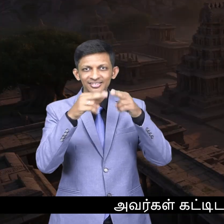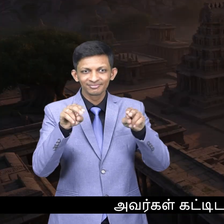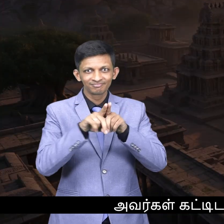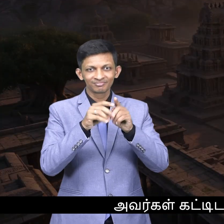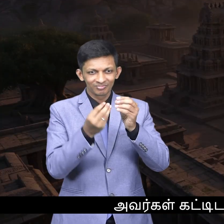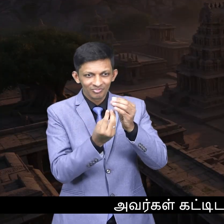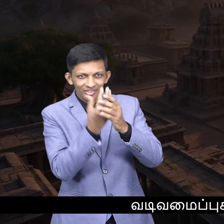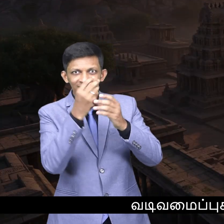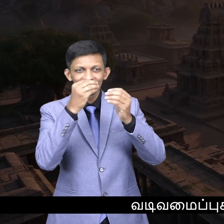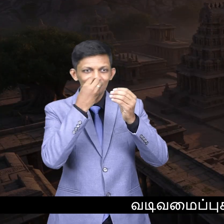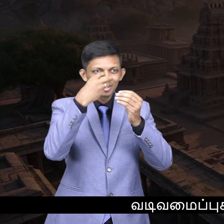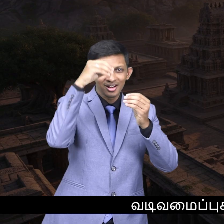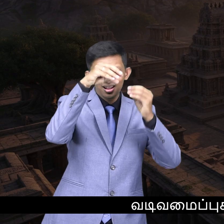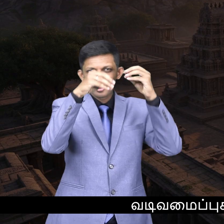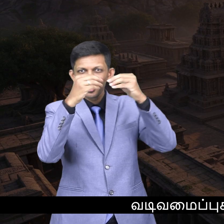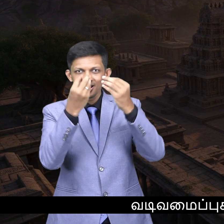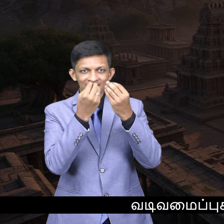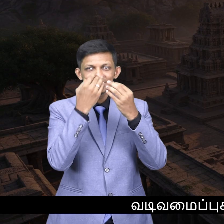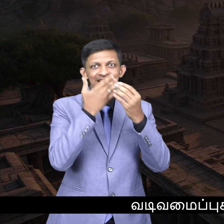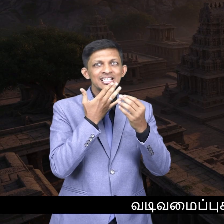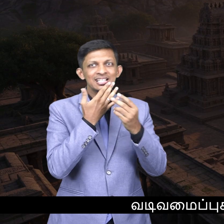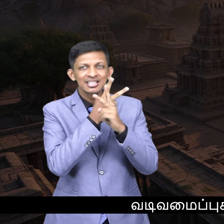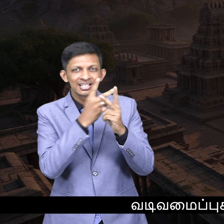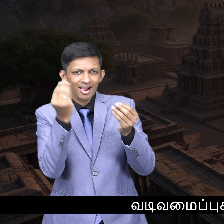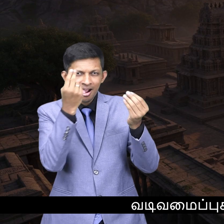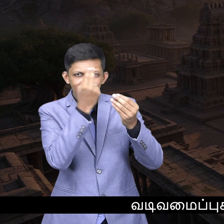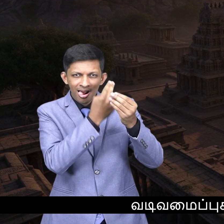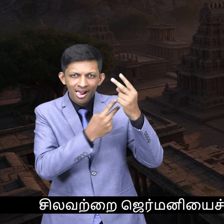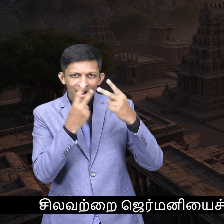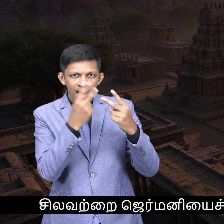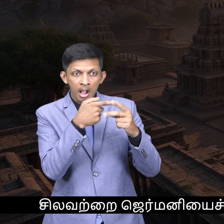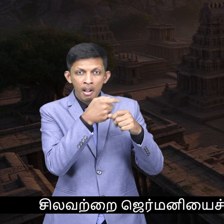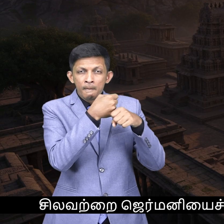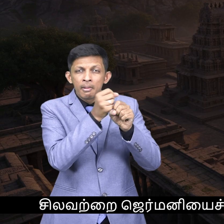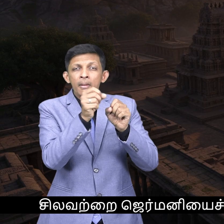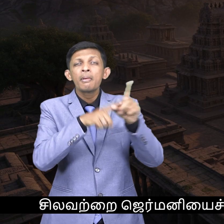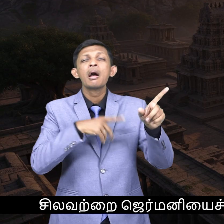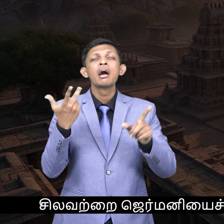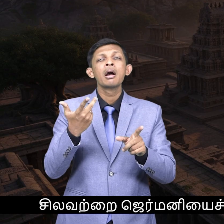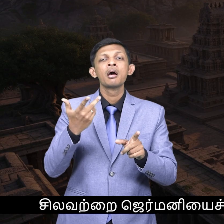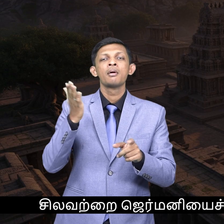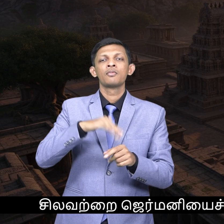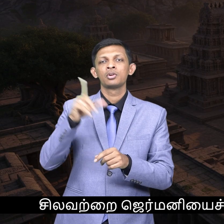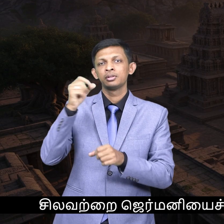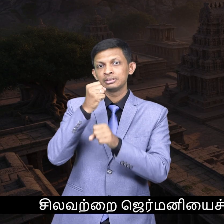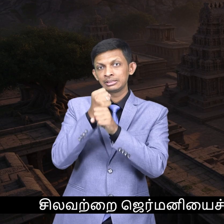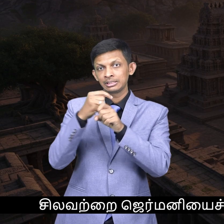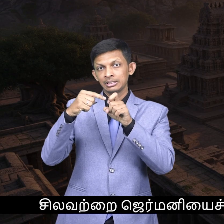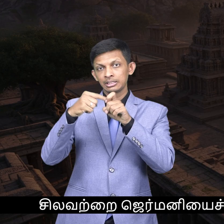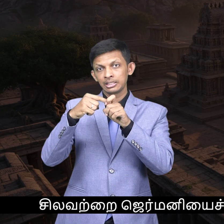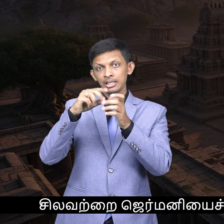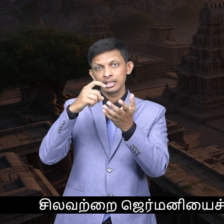அவர்கள் கட்டிடங்களை வண்ணமயமான வடிவமைப்புகளால் அலங்கரித்தனர். சிலவற்றை ஜெர்மனியை சேர்ந்த